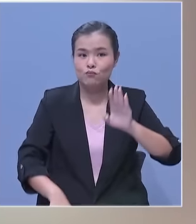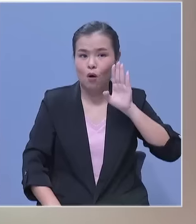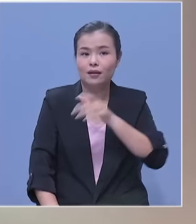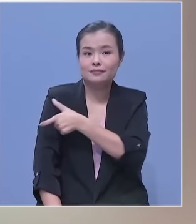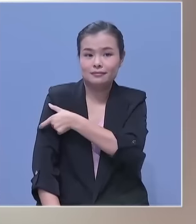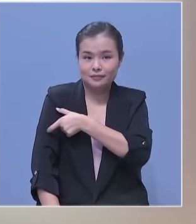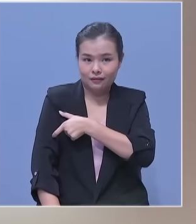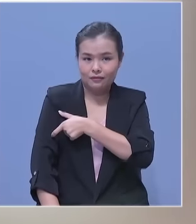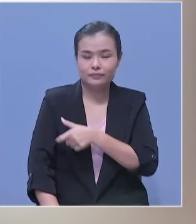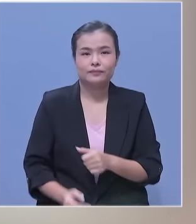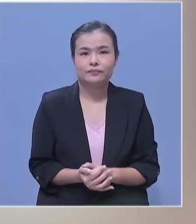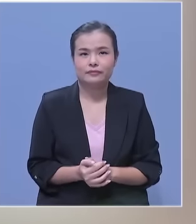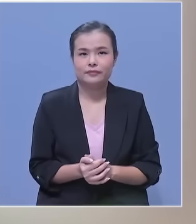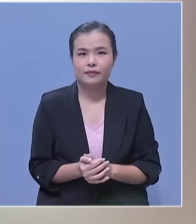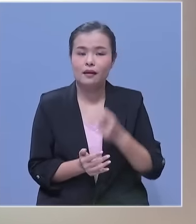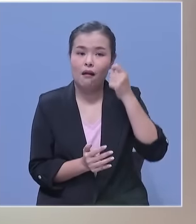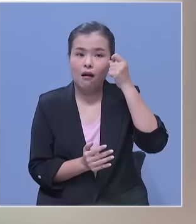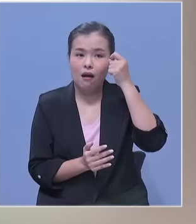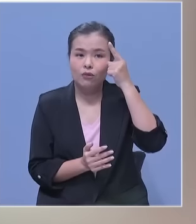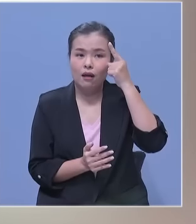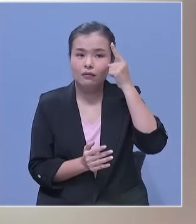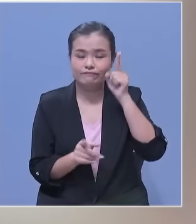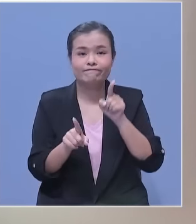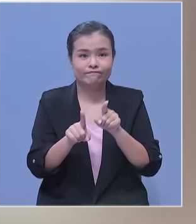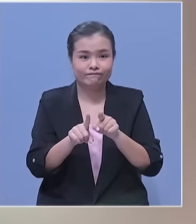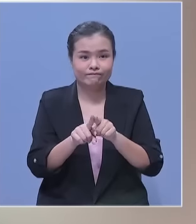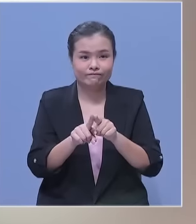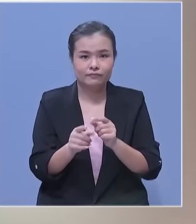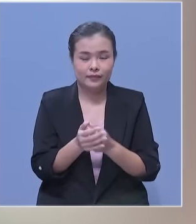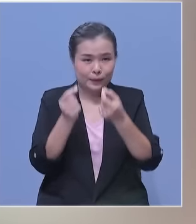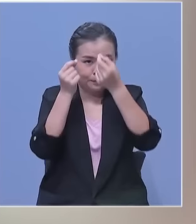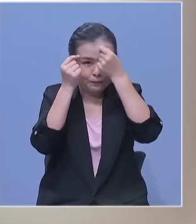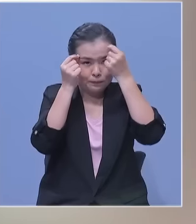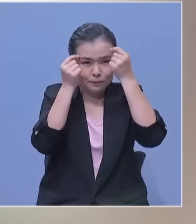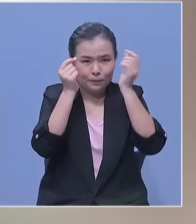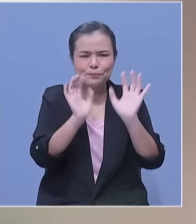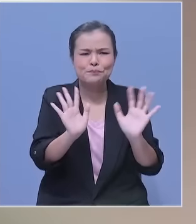ภ.ด้วยก็เป็นความเข้าใจตรงกันละกันว่าเรื่องรอยสักเนี่ย